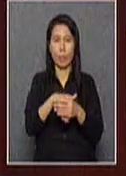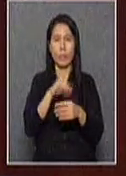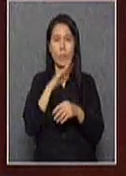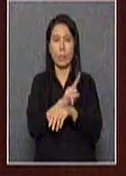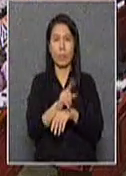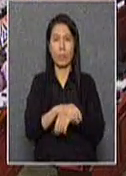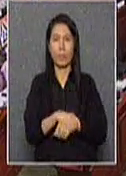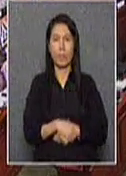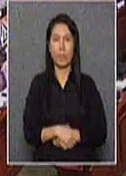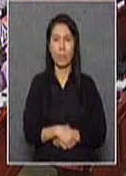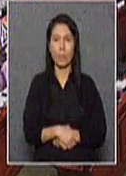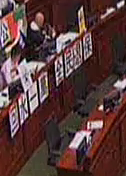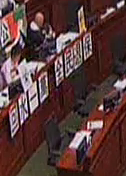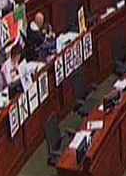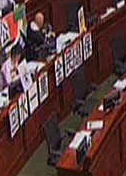1分鐘。